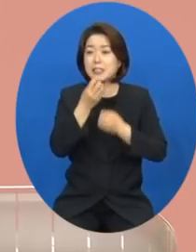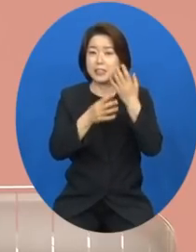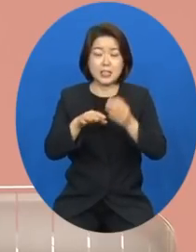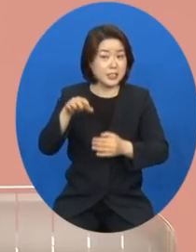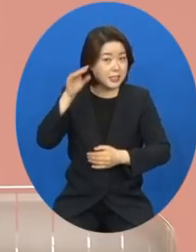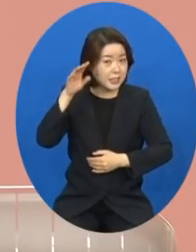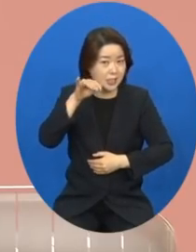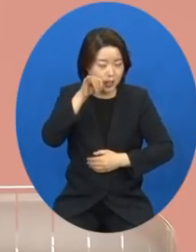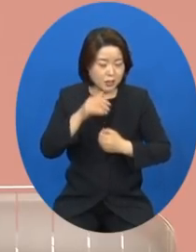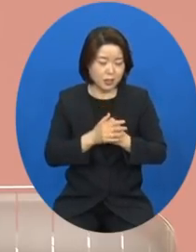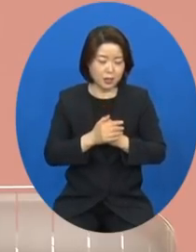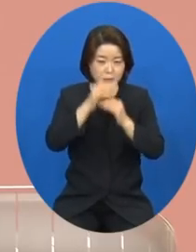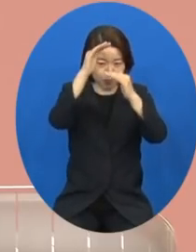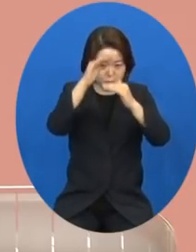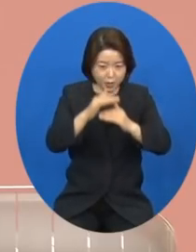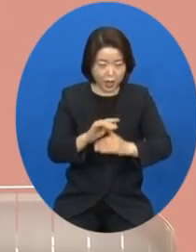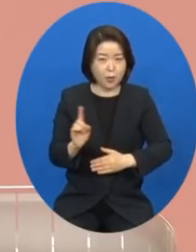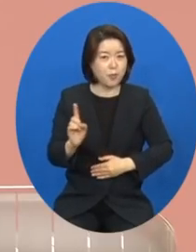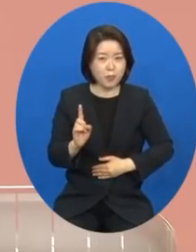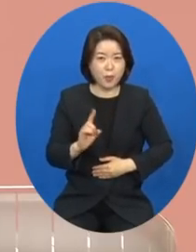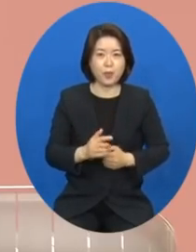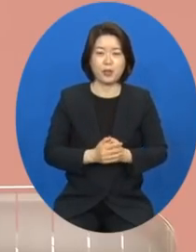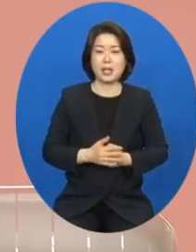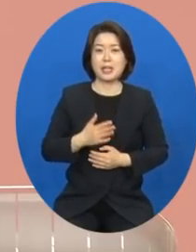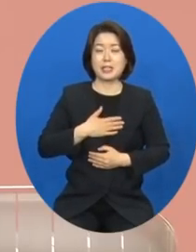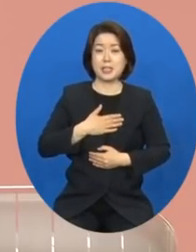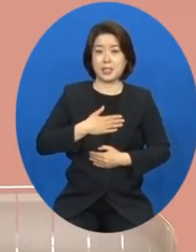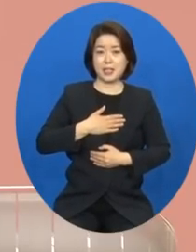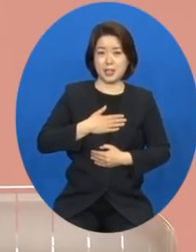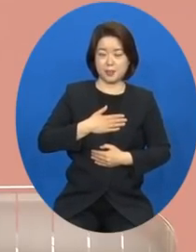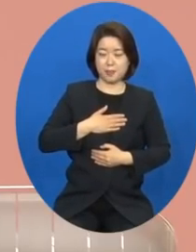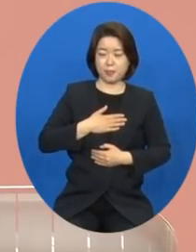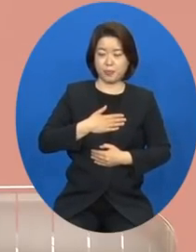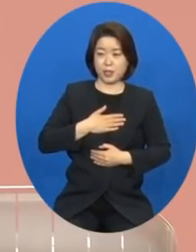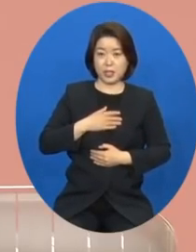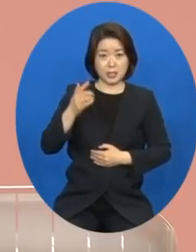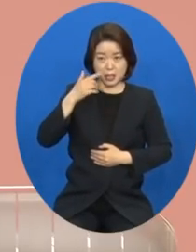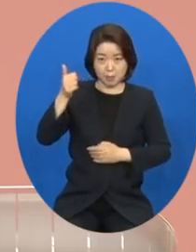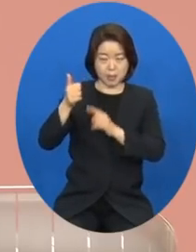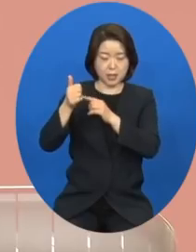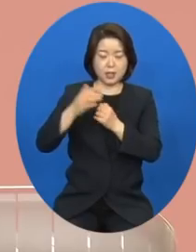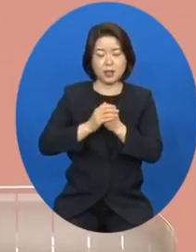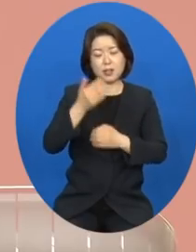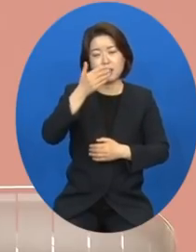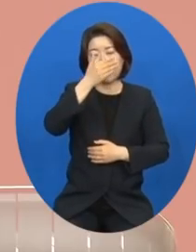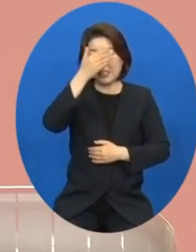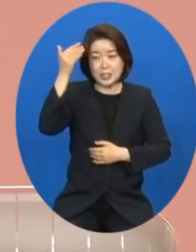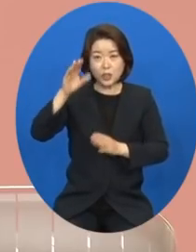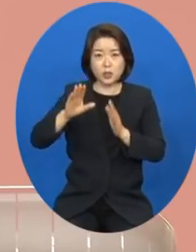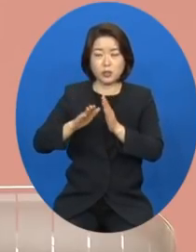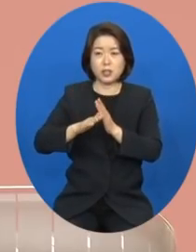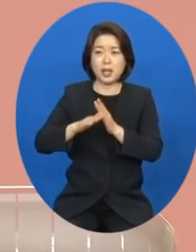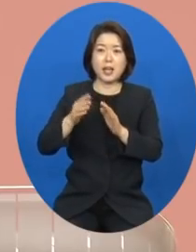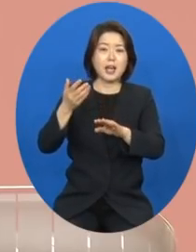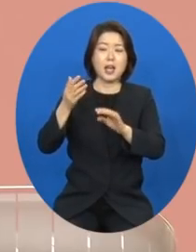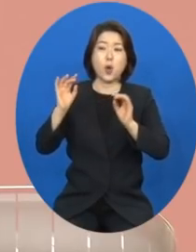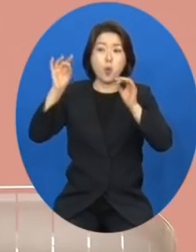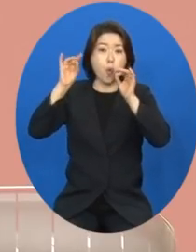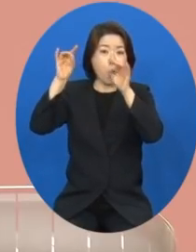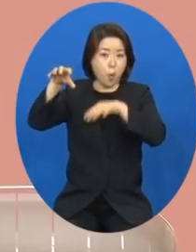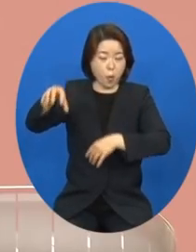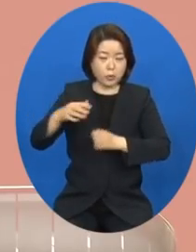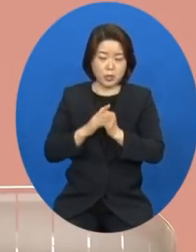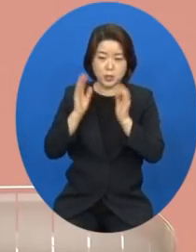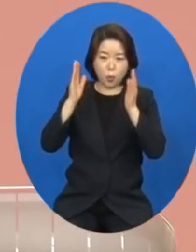보았는데요 그런 간절히 하시는 거예요 자기가 청년 시절에 아버지가 청년 시절에 역을 갖다가 호주 해서 그때 60 을 처음